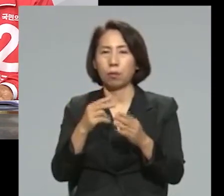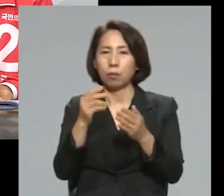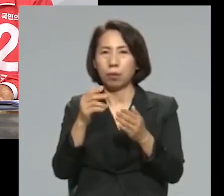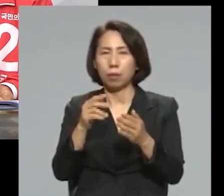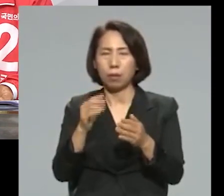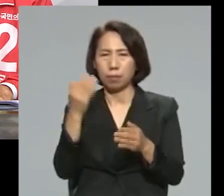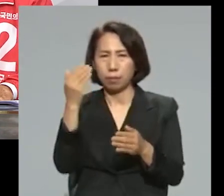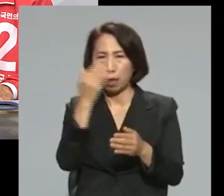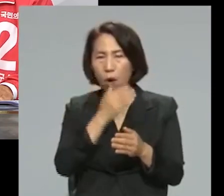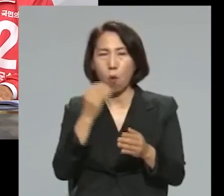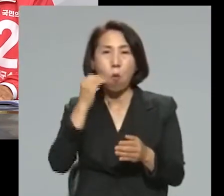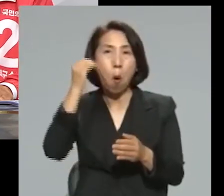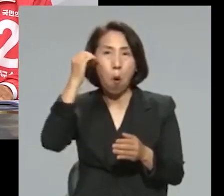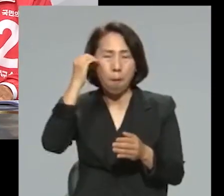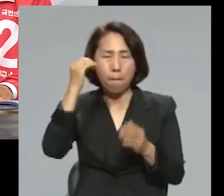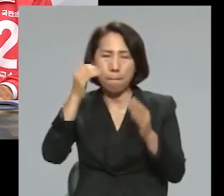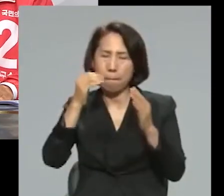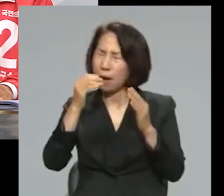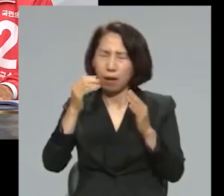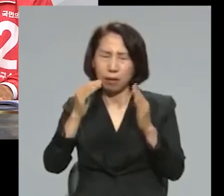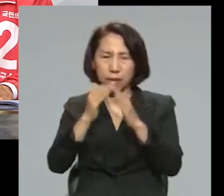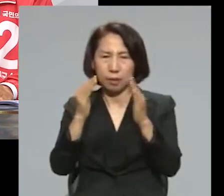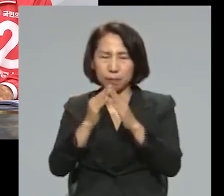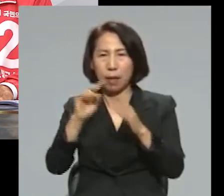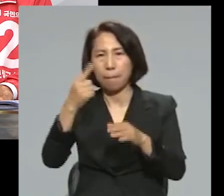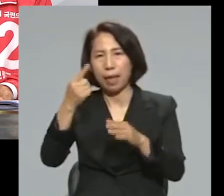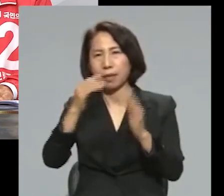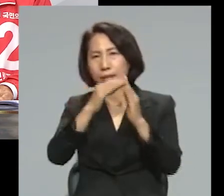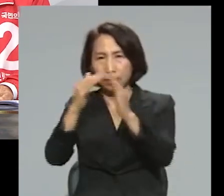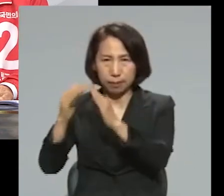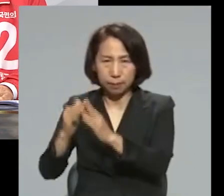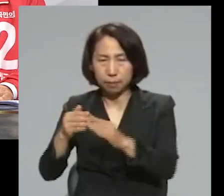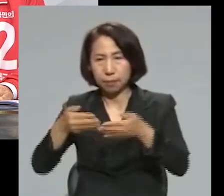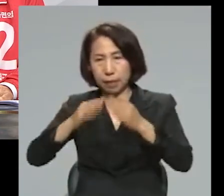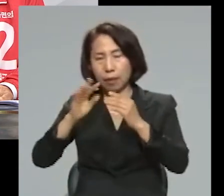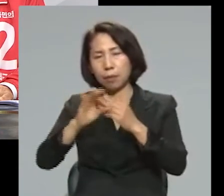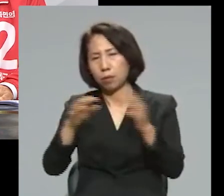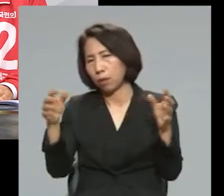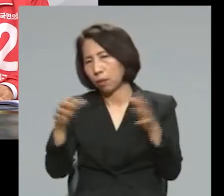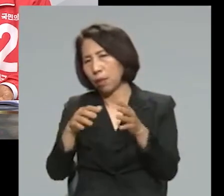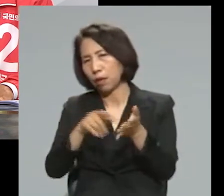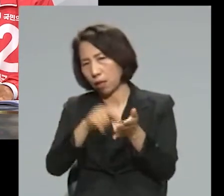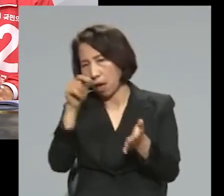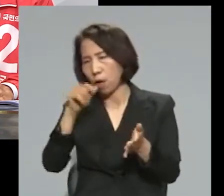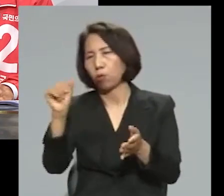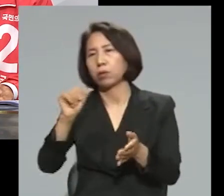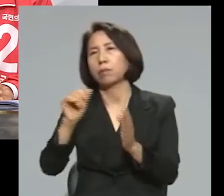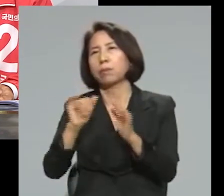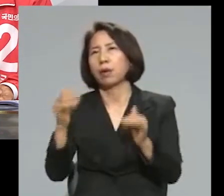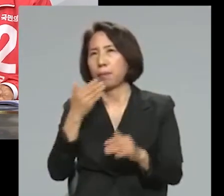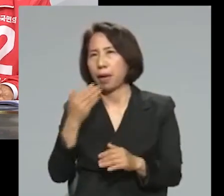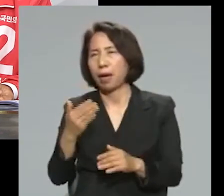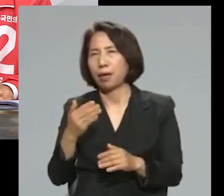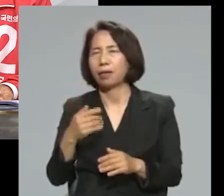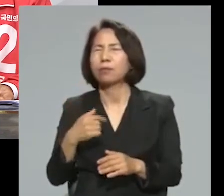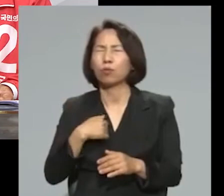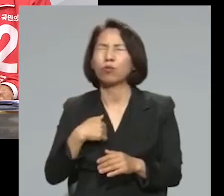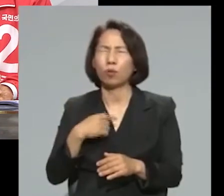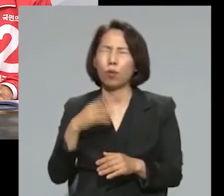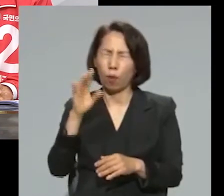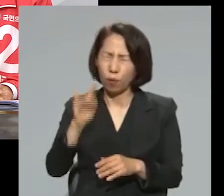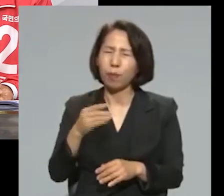그린홈 100호를 짓고 나면 거기 한 5천 명이 늘 것으로 예상을 합니다. 물론 5만 명은 남들이